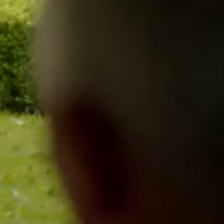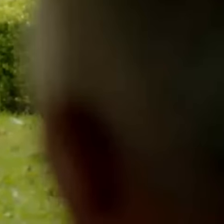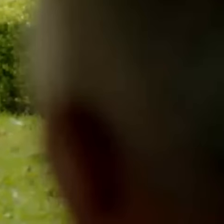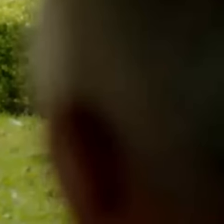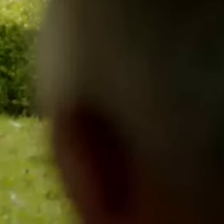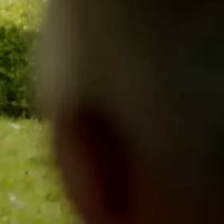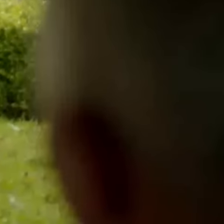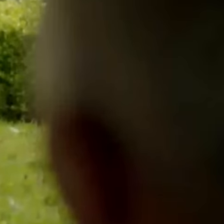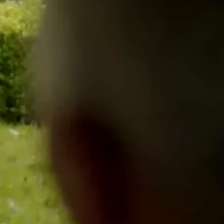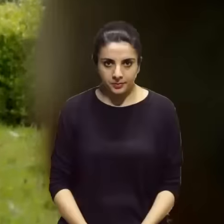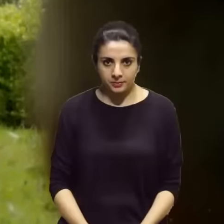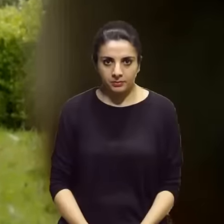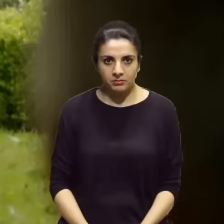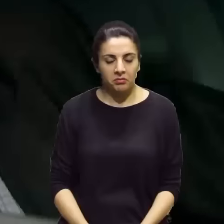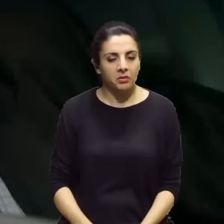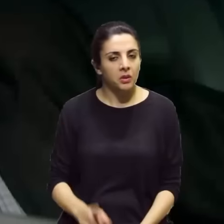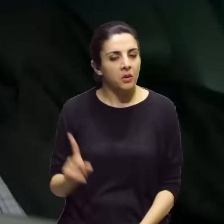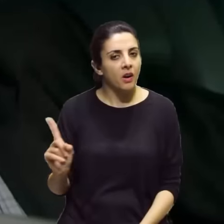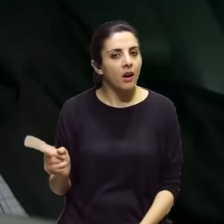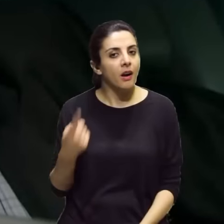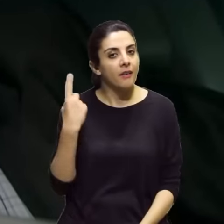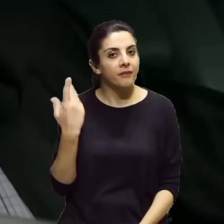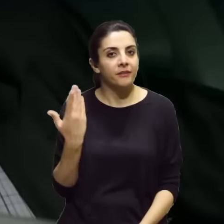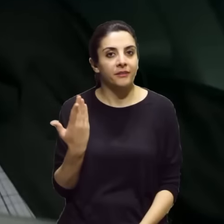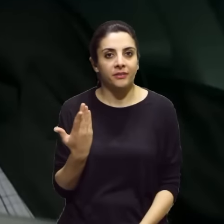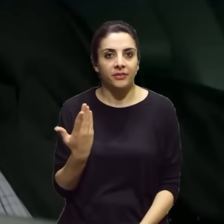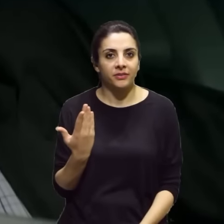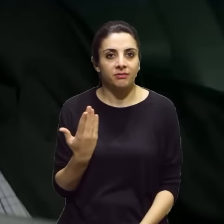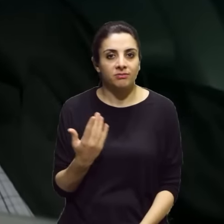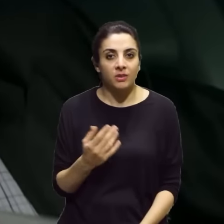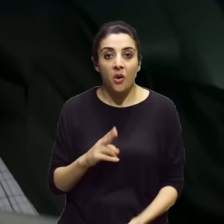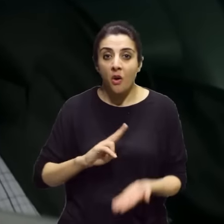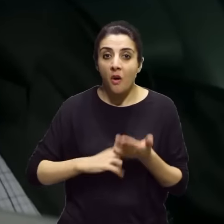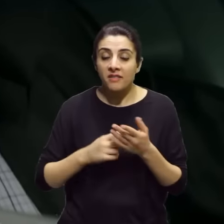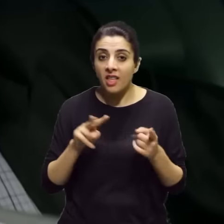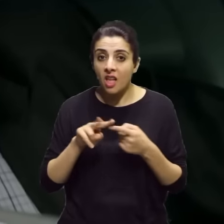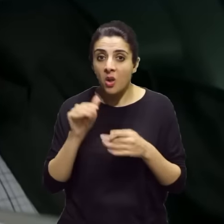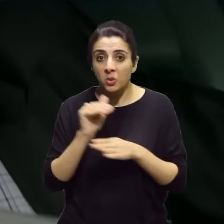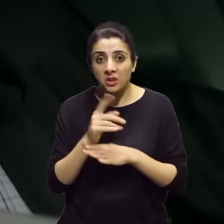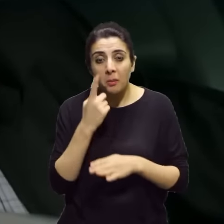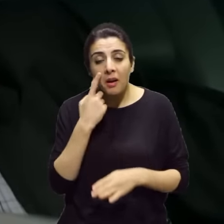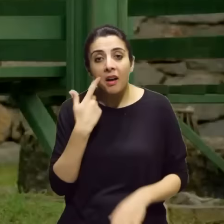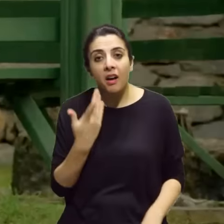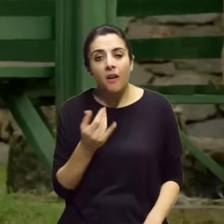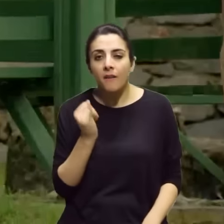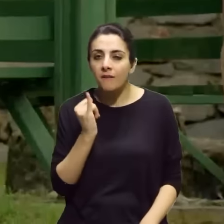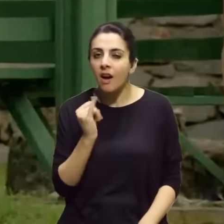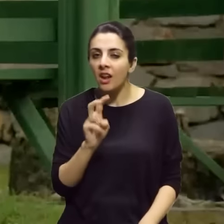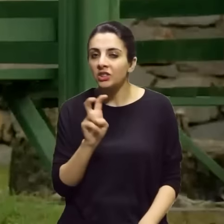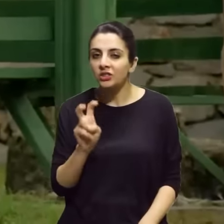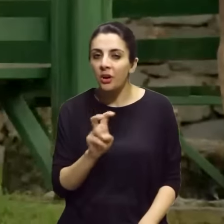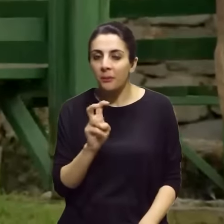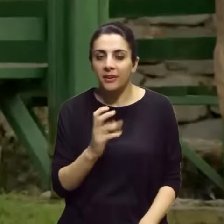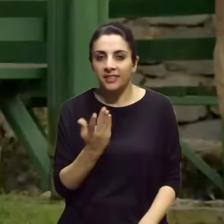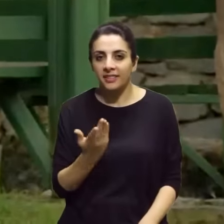ardında resim çeken fotoğrafçıyı çağırdı. Vay vay vay. Köfteci Nail Usta'ma bak sen. Seni çapkın